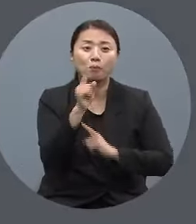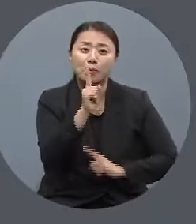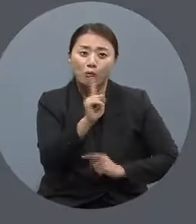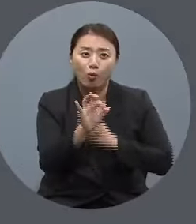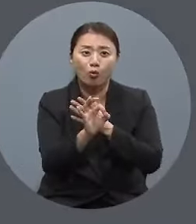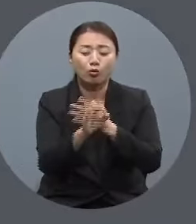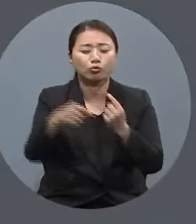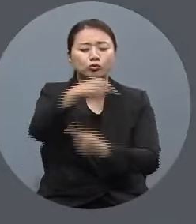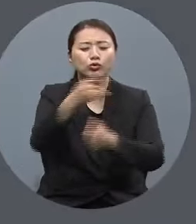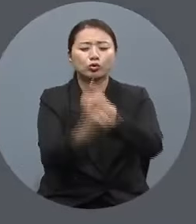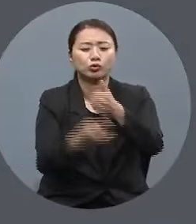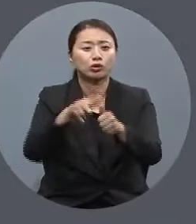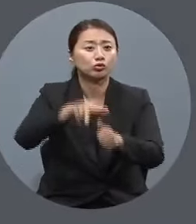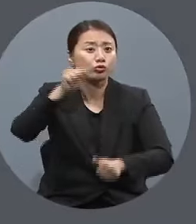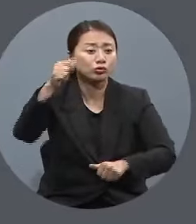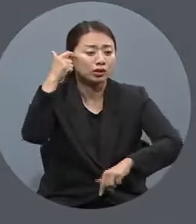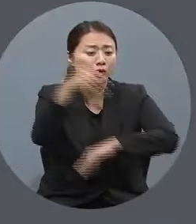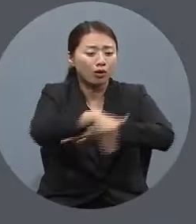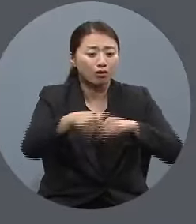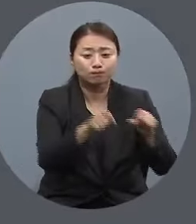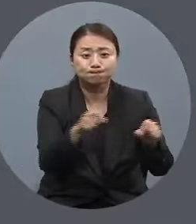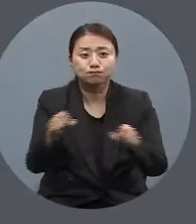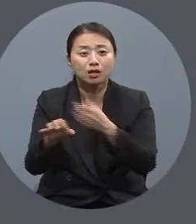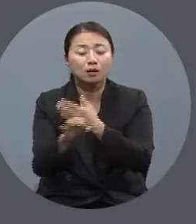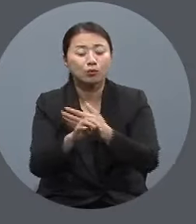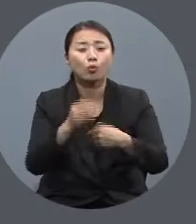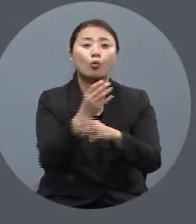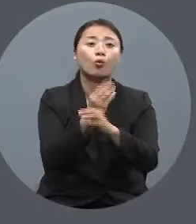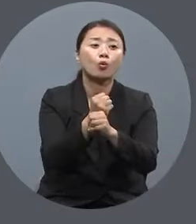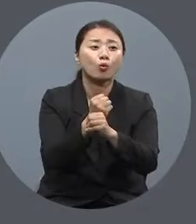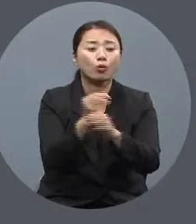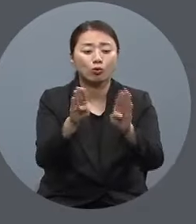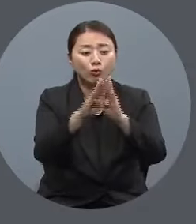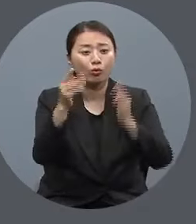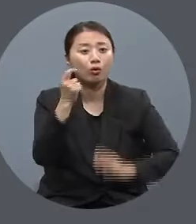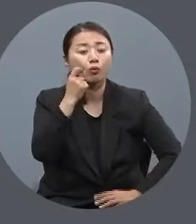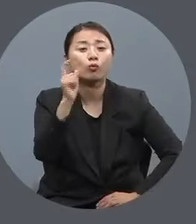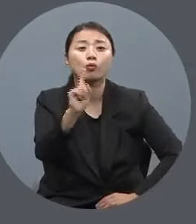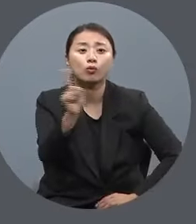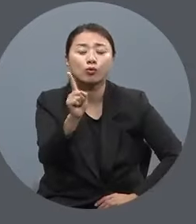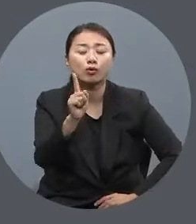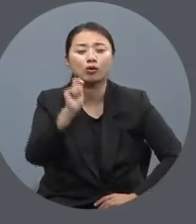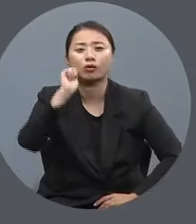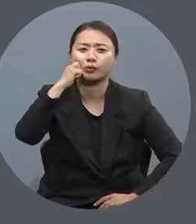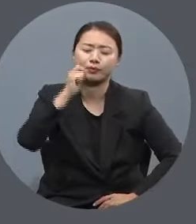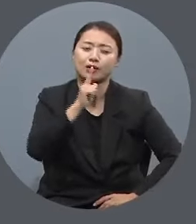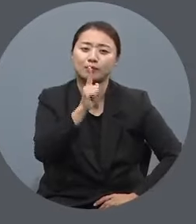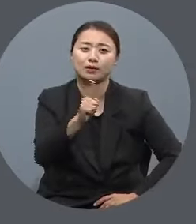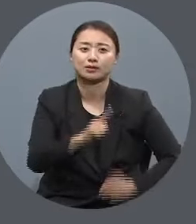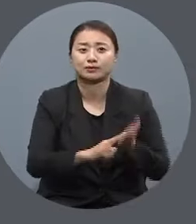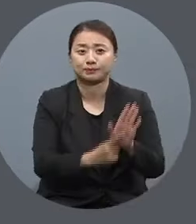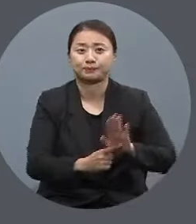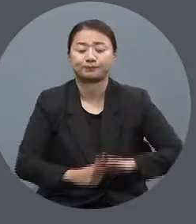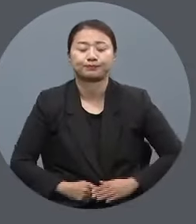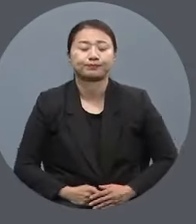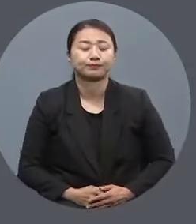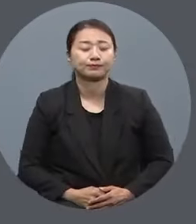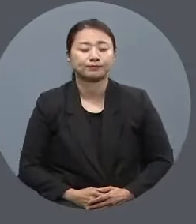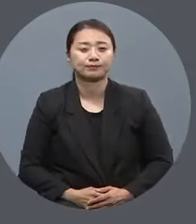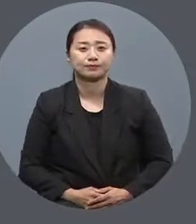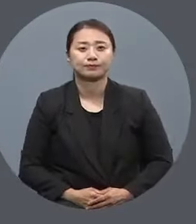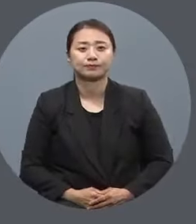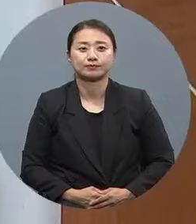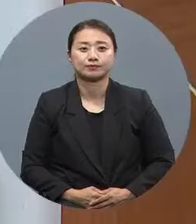운영위원장 후보 등록 계획을 미루면서 예정대로 8월 5일 임시회를 여는 것은 사실상 힘들지 않겠냐는